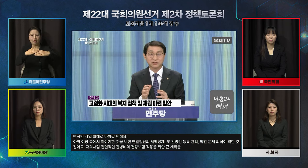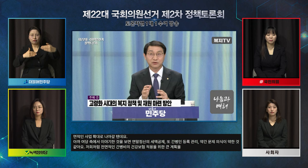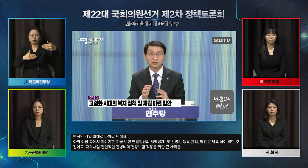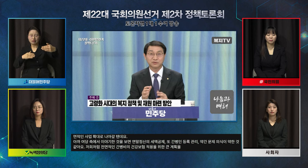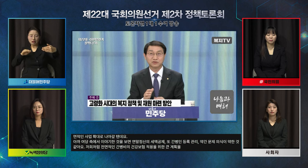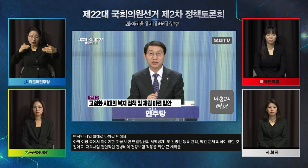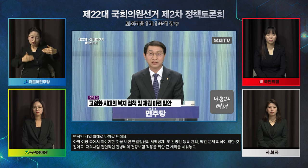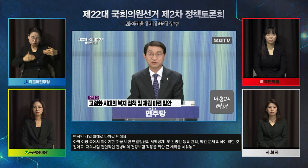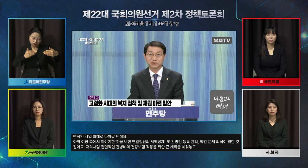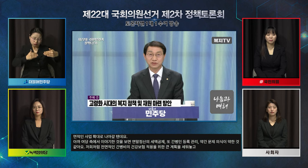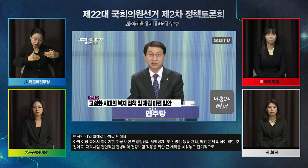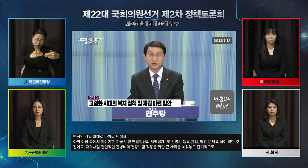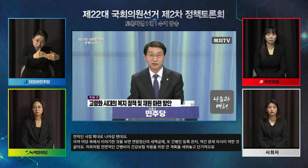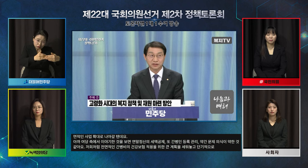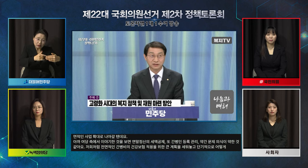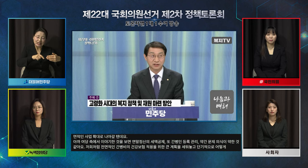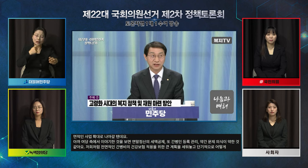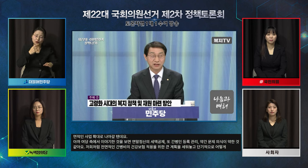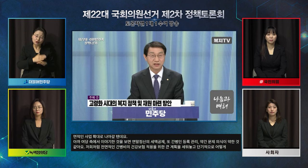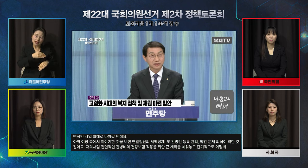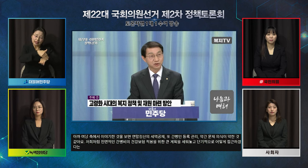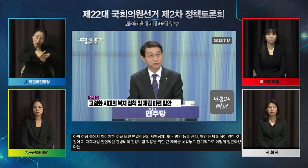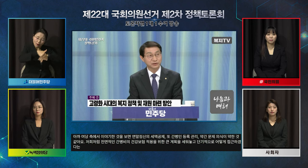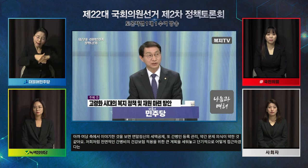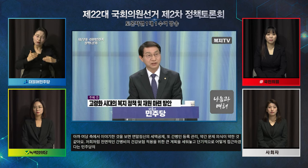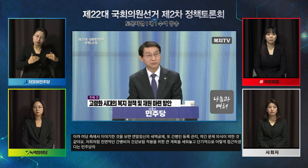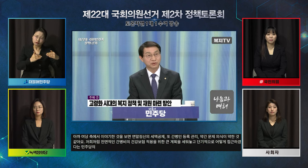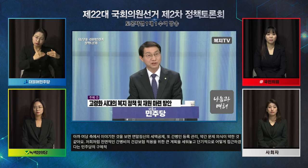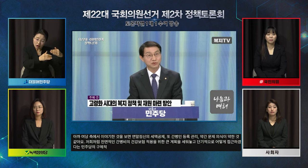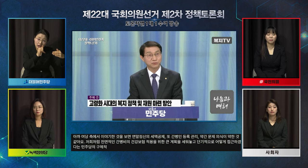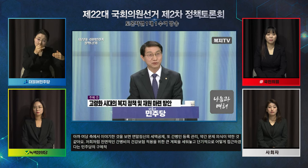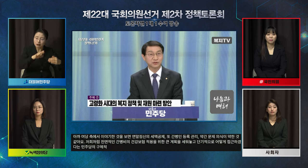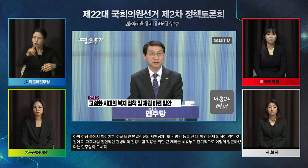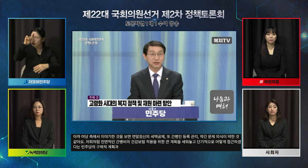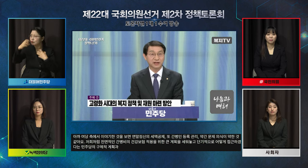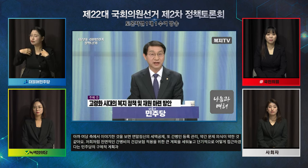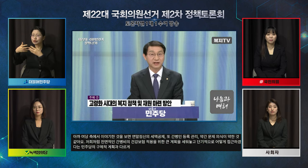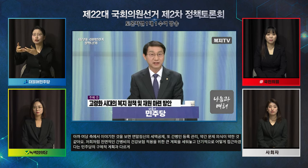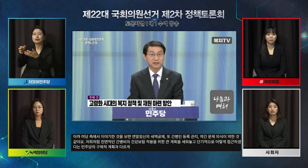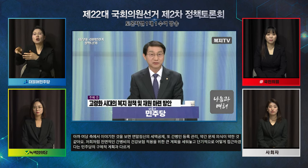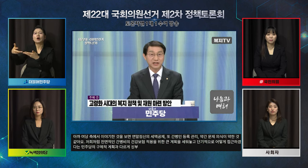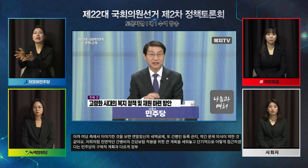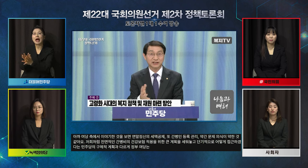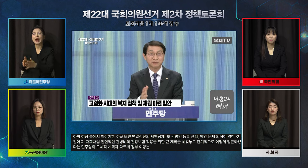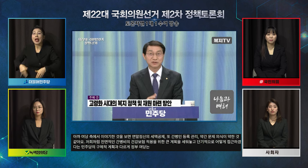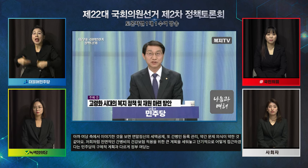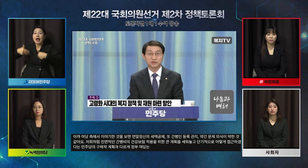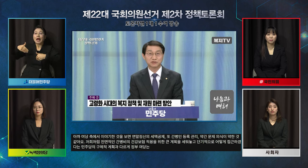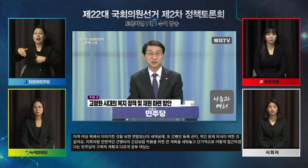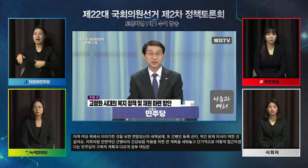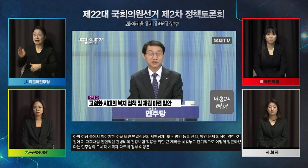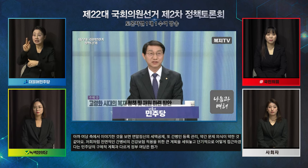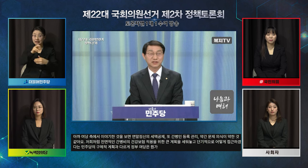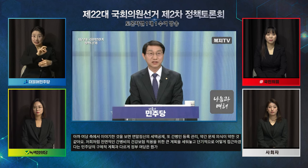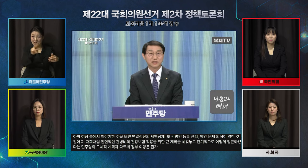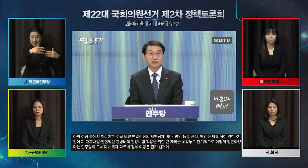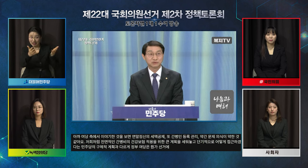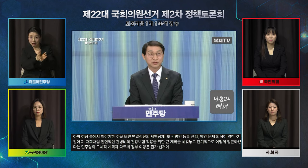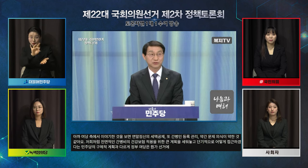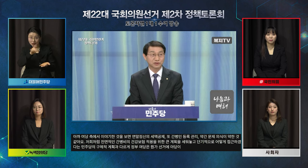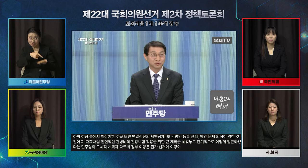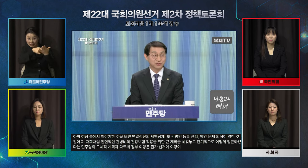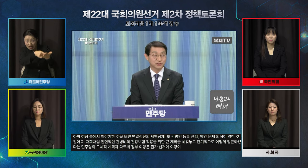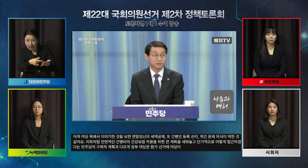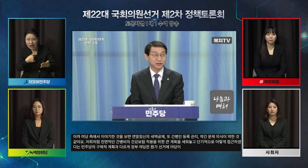접근하겠다고 하는 민주당의 구체적인 계획과 다르게 정부 여당은 뭔가 좀 또 선거에 야당이 먼저 선수를 쳤으니